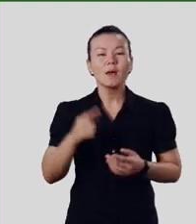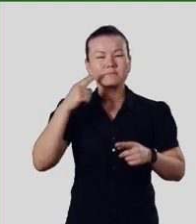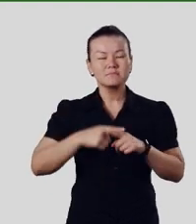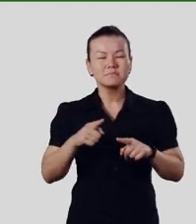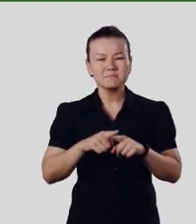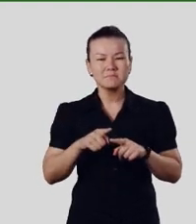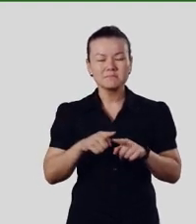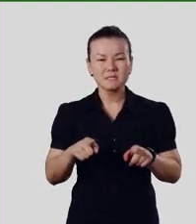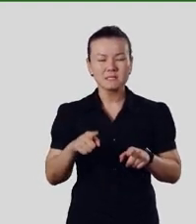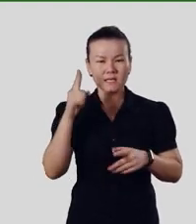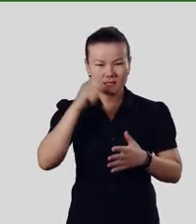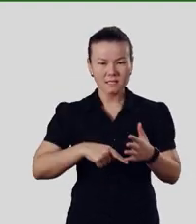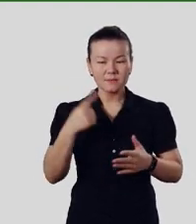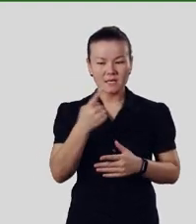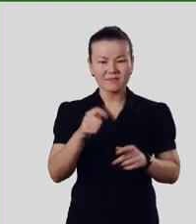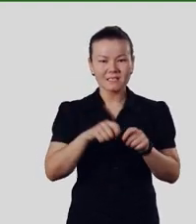Миссионер и бесстрашный первый